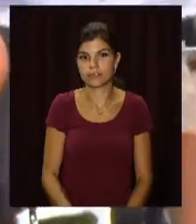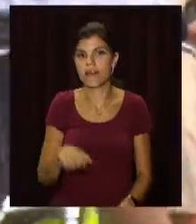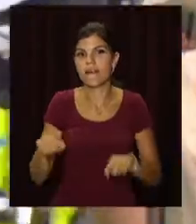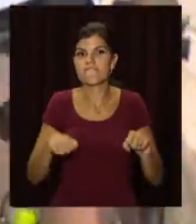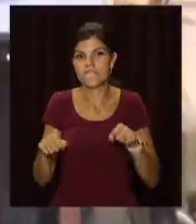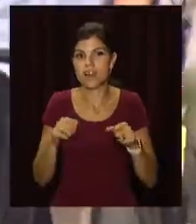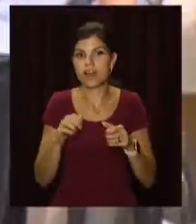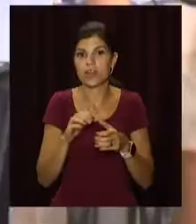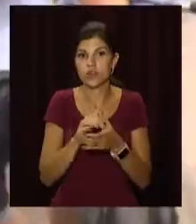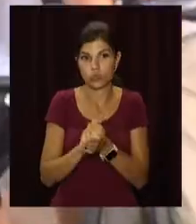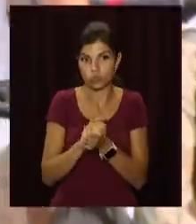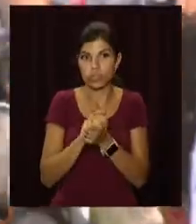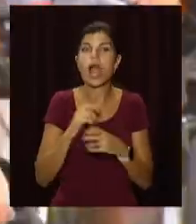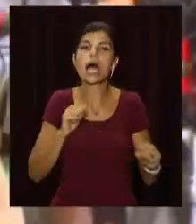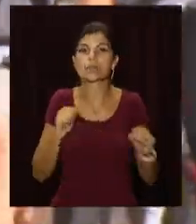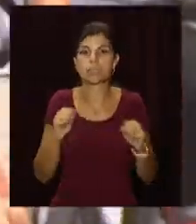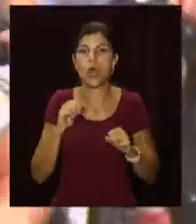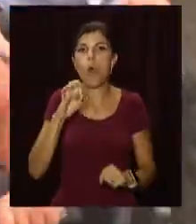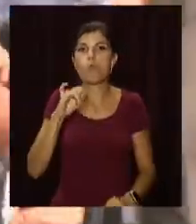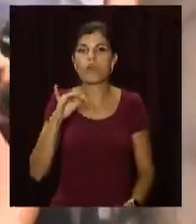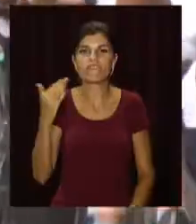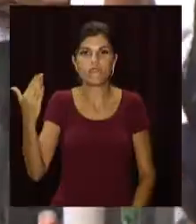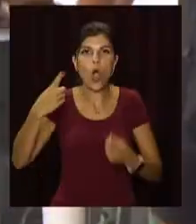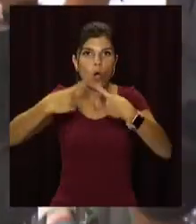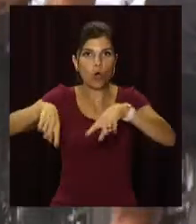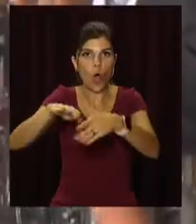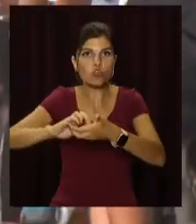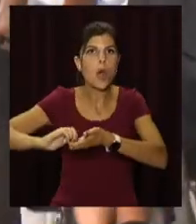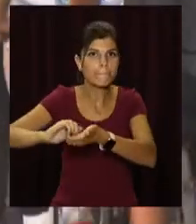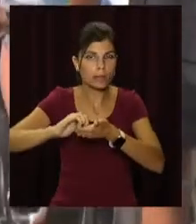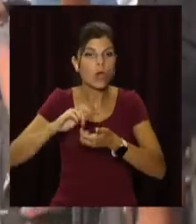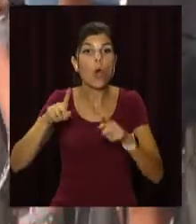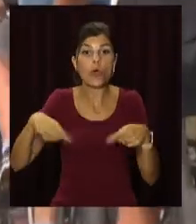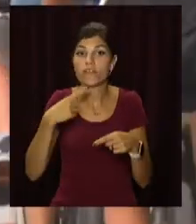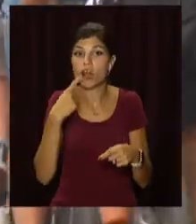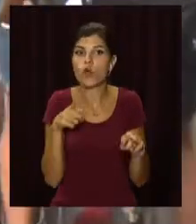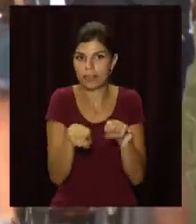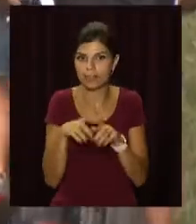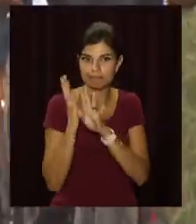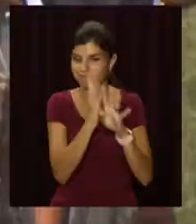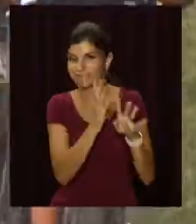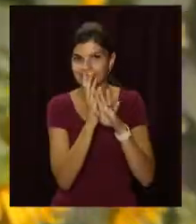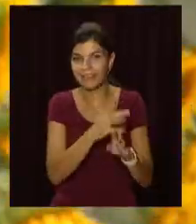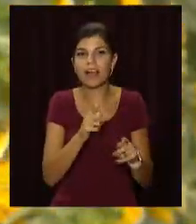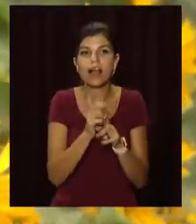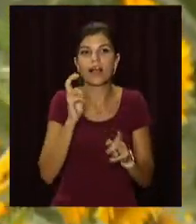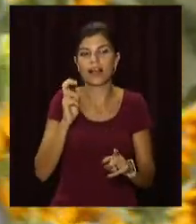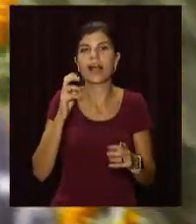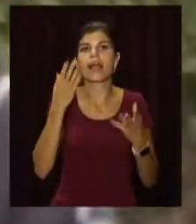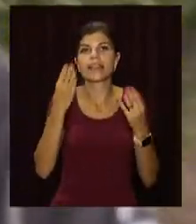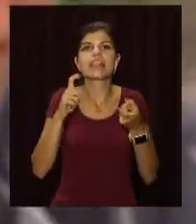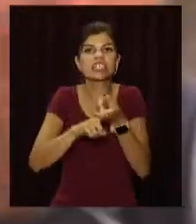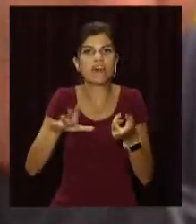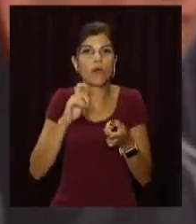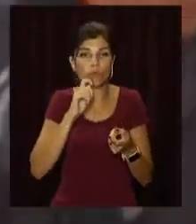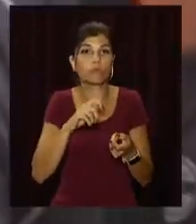Велопробіг дружби ініціювала адміністрація Обухівської громади. Організатори кажуть, у такому форматі заходи з нагоди річниці Незалежності